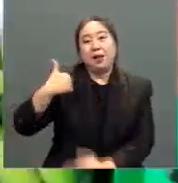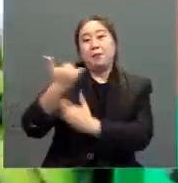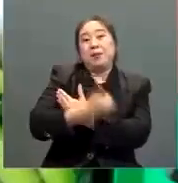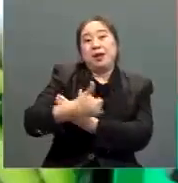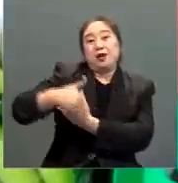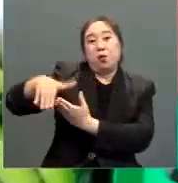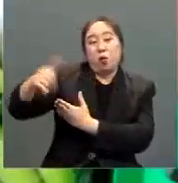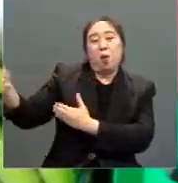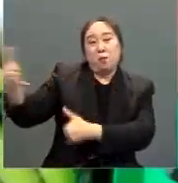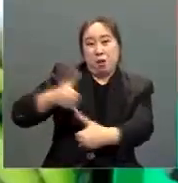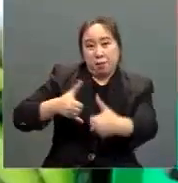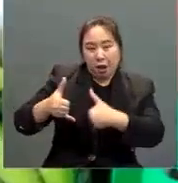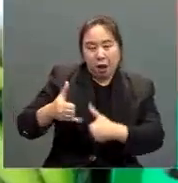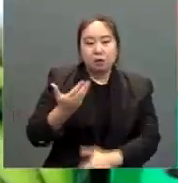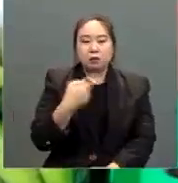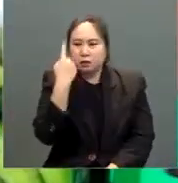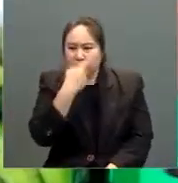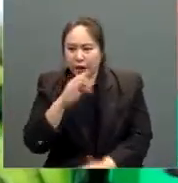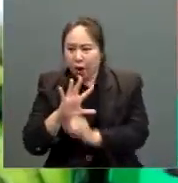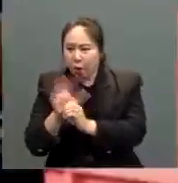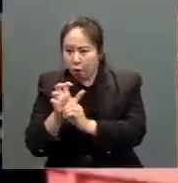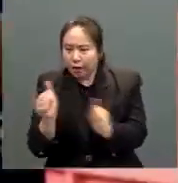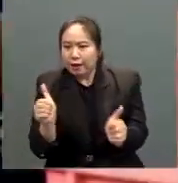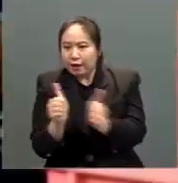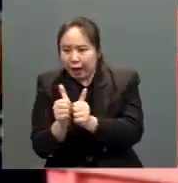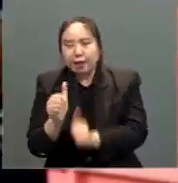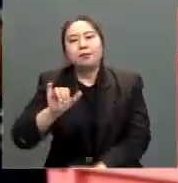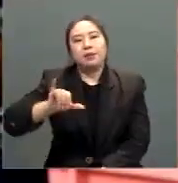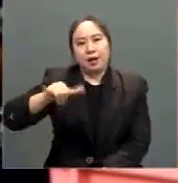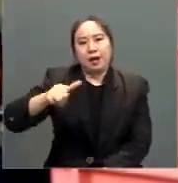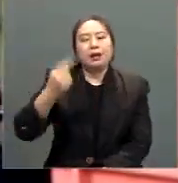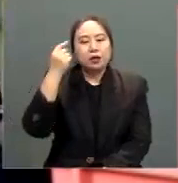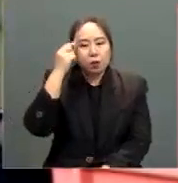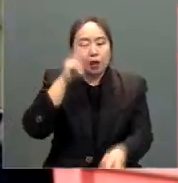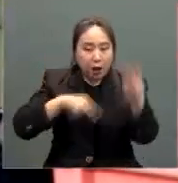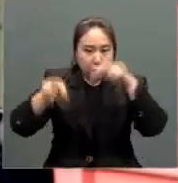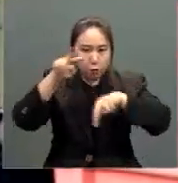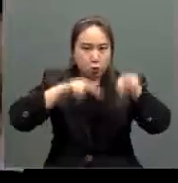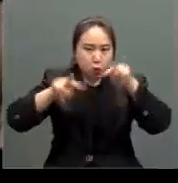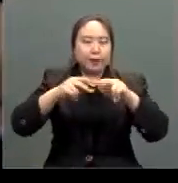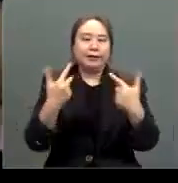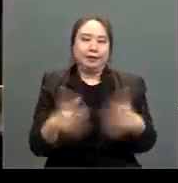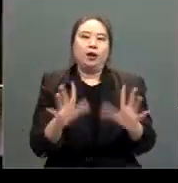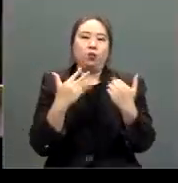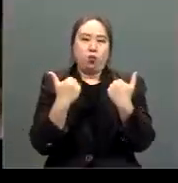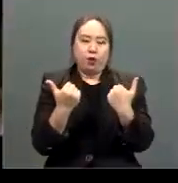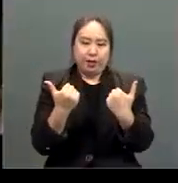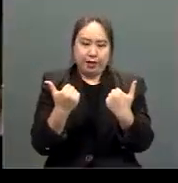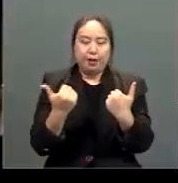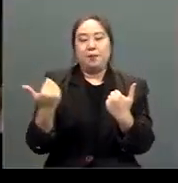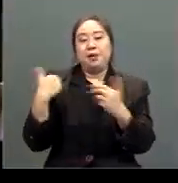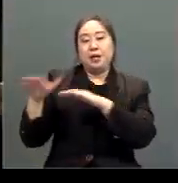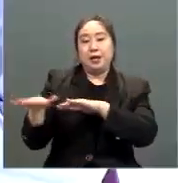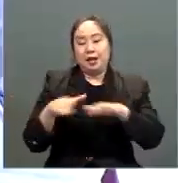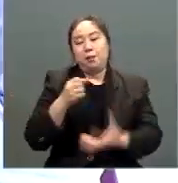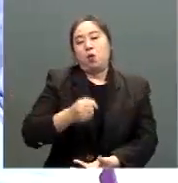างประเทศหรือว่ามีผู้สัมผัสร่วมกับบุคคลที่ติดเชื้อคาดว่าการตรวจคัดกรองเนี่ยจะแล้วเสร็จในวันนี้ค่ะแล้วก็มีการจัดเตรียมถุ